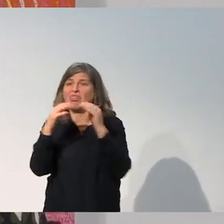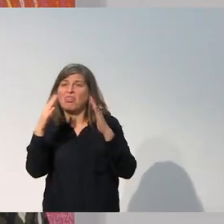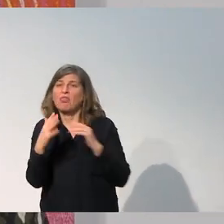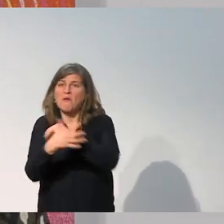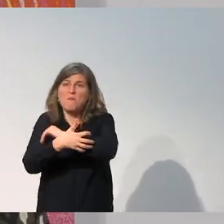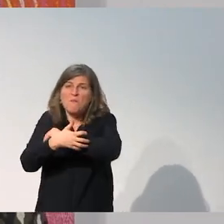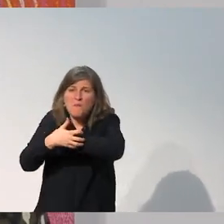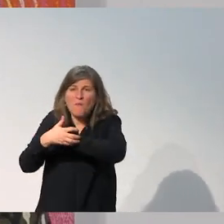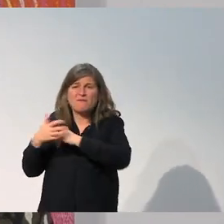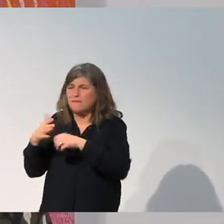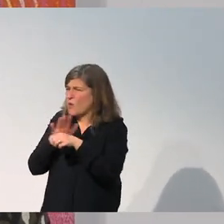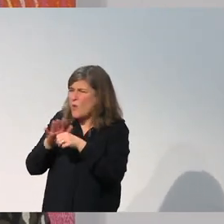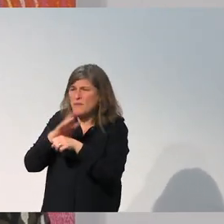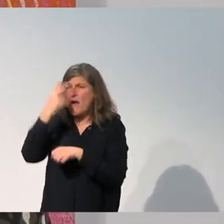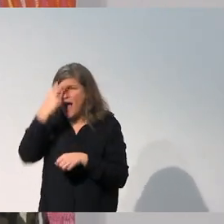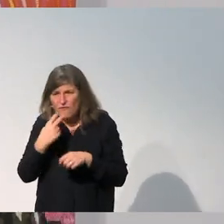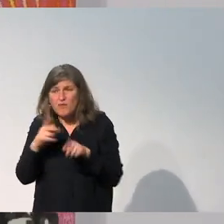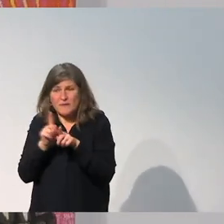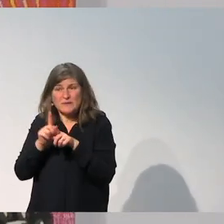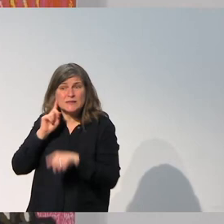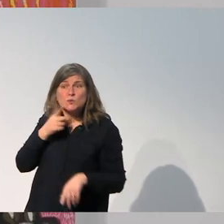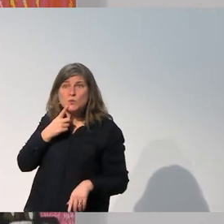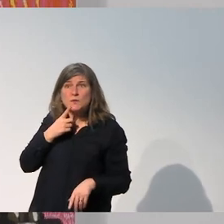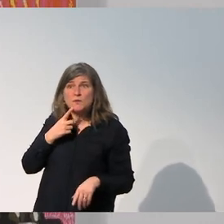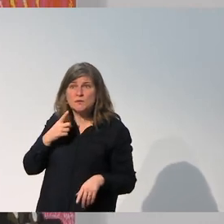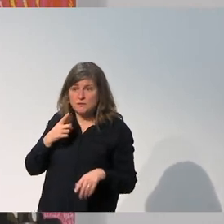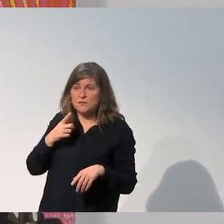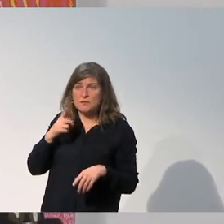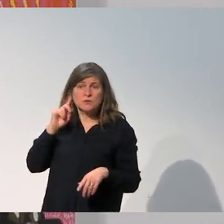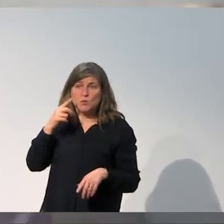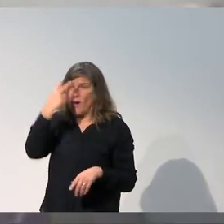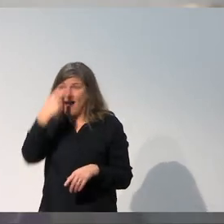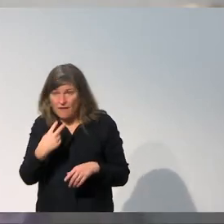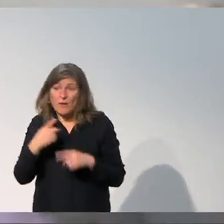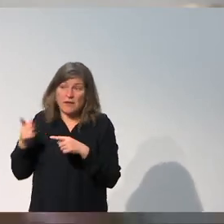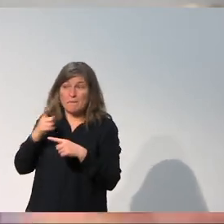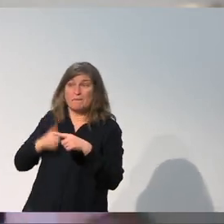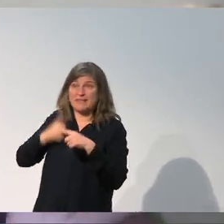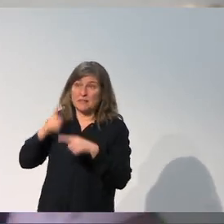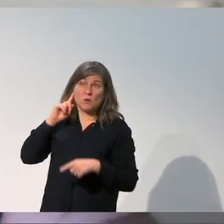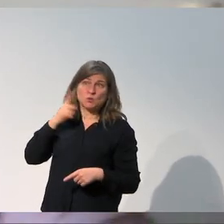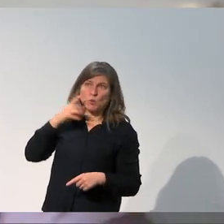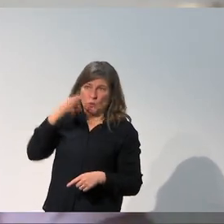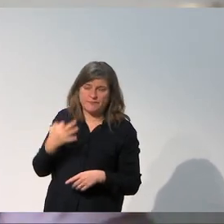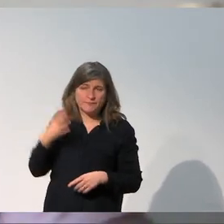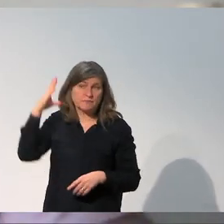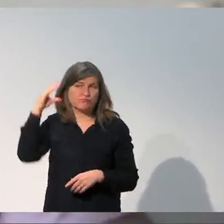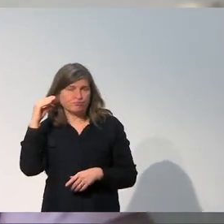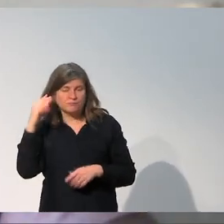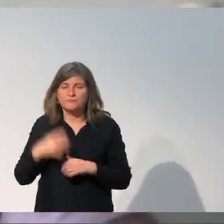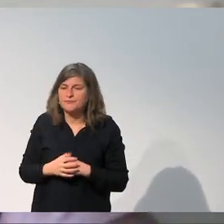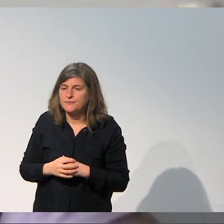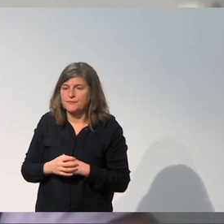complètement aveugle, et voire sourd d'ailleurs. Absolument. Hein. Oui, c'est ça, partiellement sourd. Et oui, c'est ça, c'est à la fois sa perte et sa